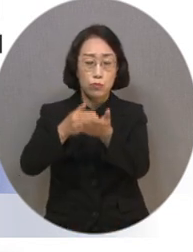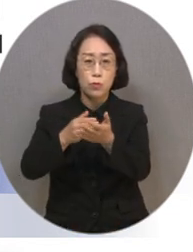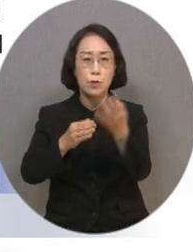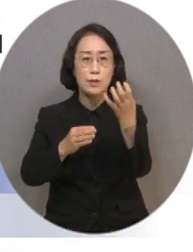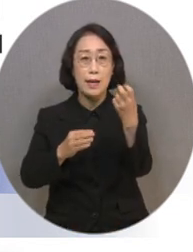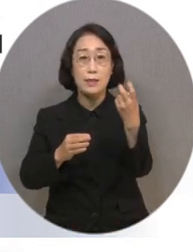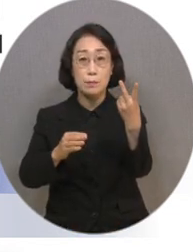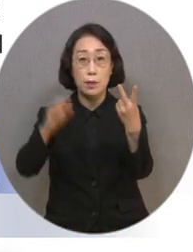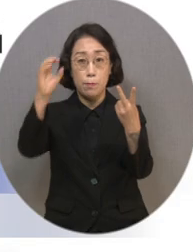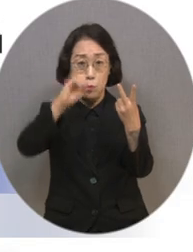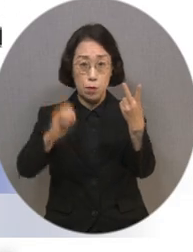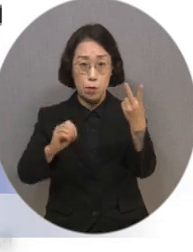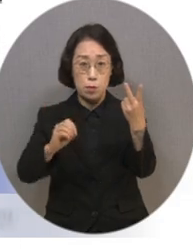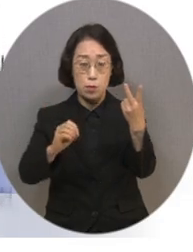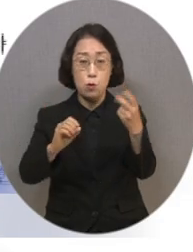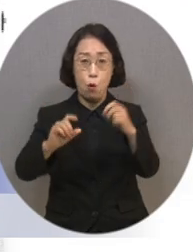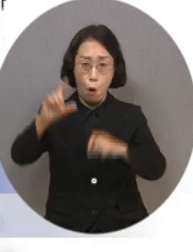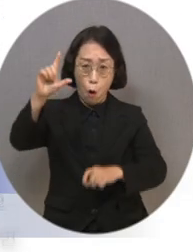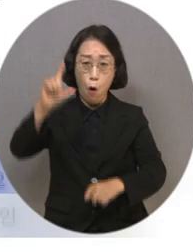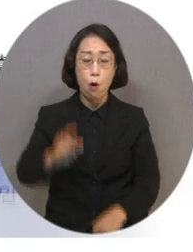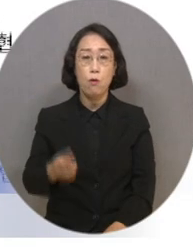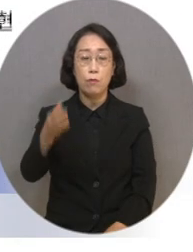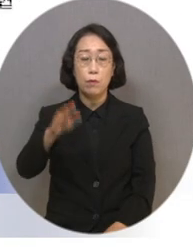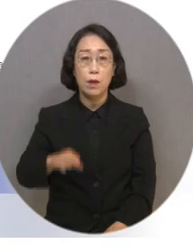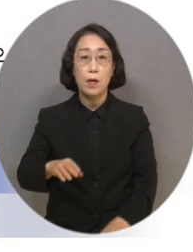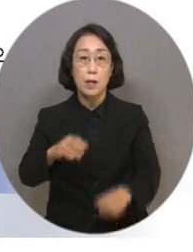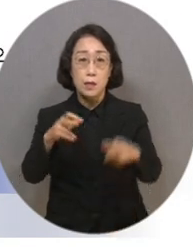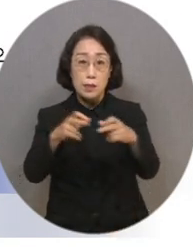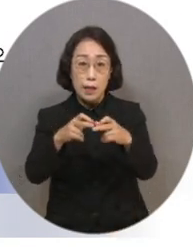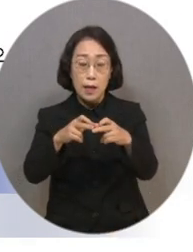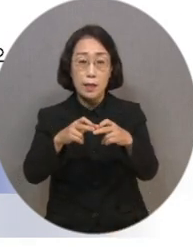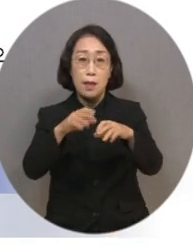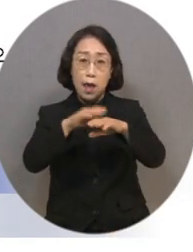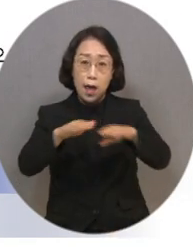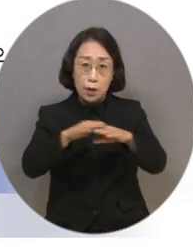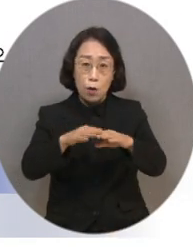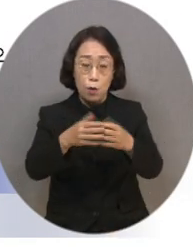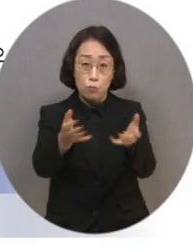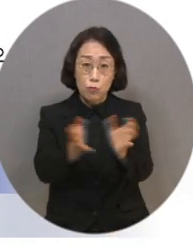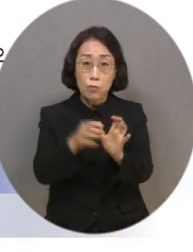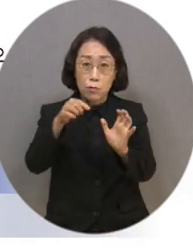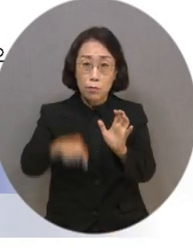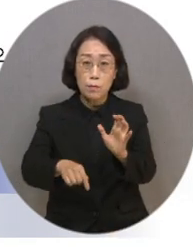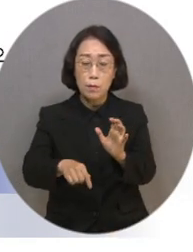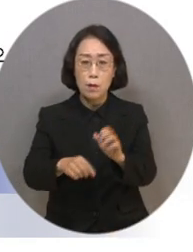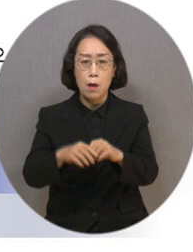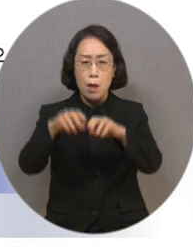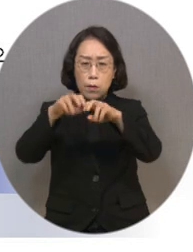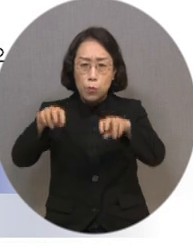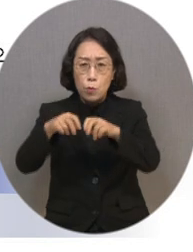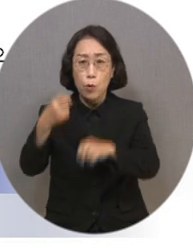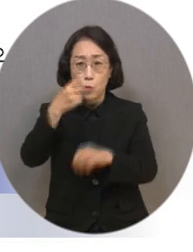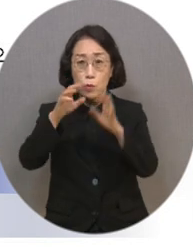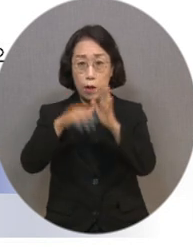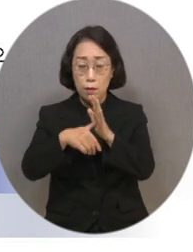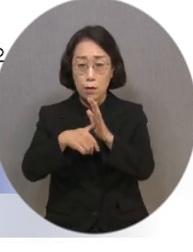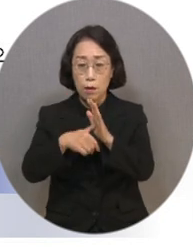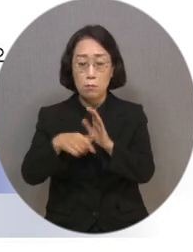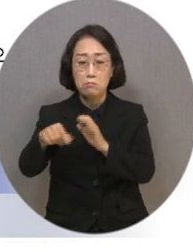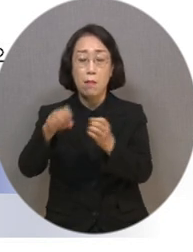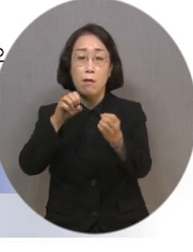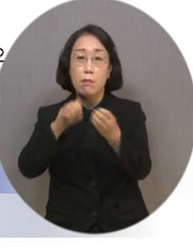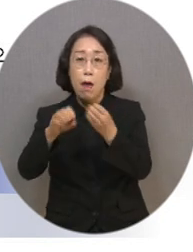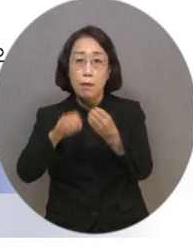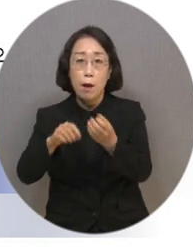42% 차지했는데요 장애인제도 개선 솔루션은 인권위가 사건을 조사할 때 피진정인이 제출한